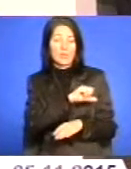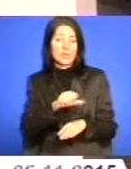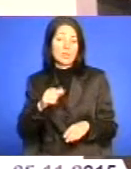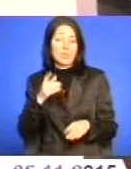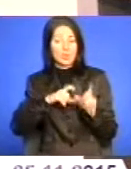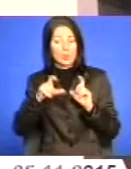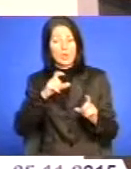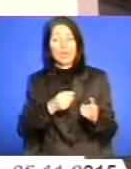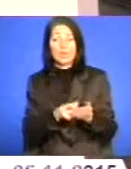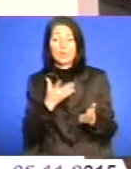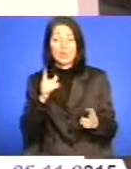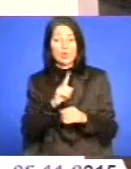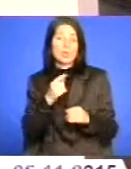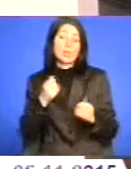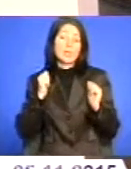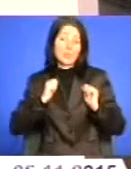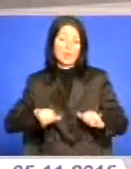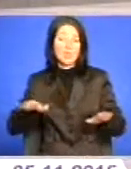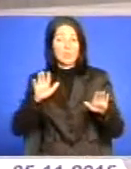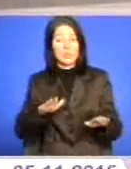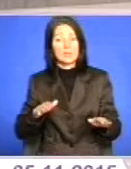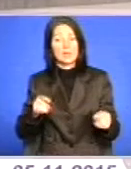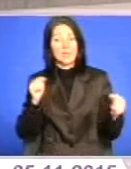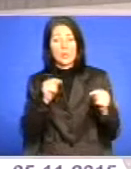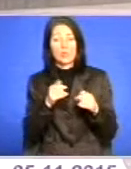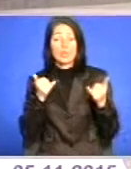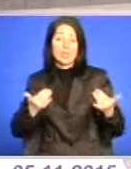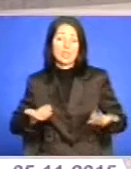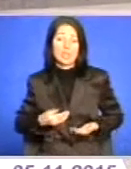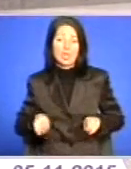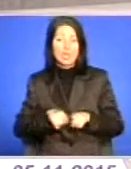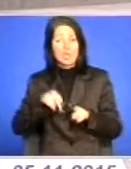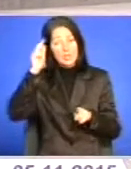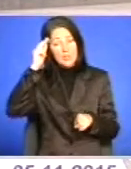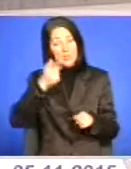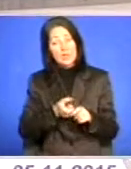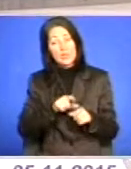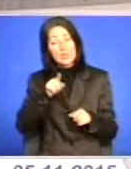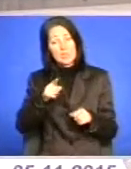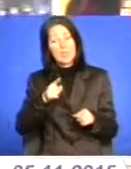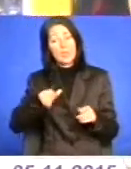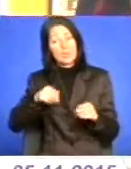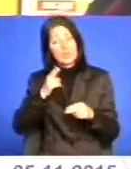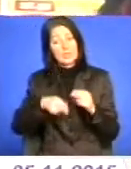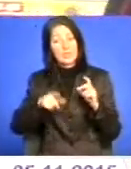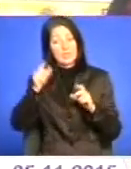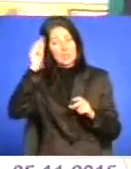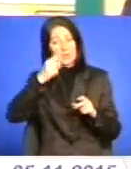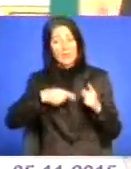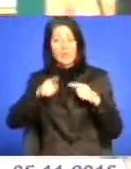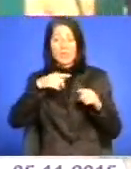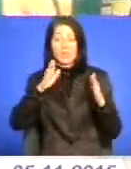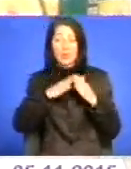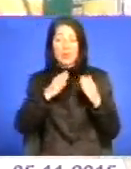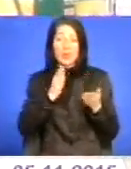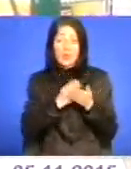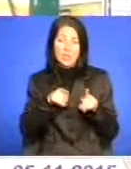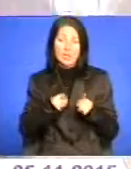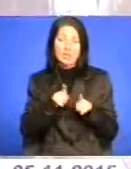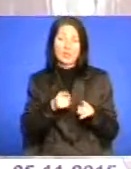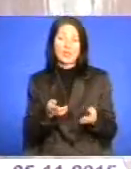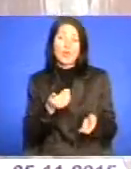місто, сприятливе для життя та навчання. Більшість із них по завершенню навчання повертаються додому, та є й такі, що бажають залишитись